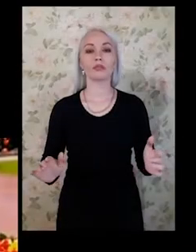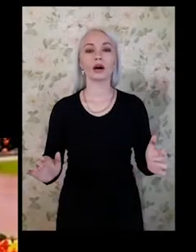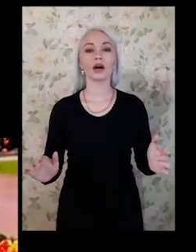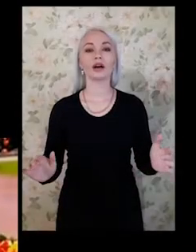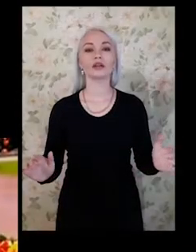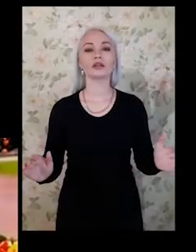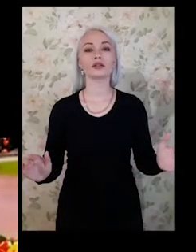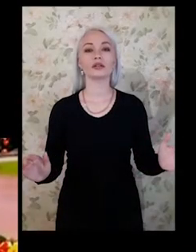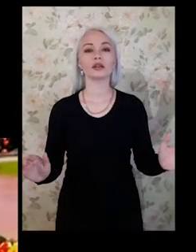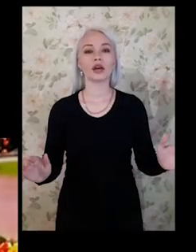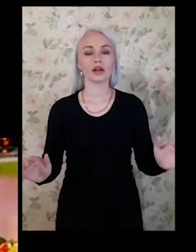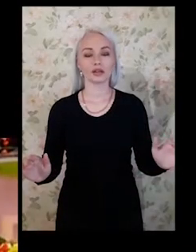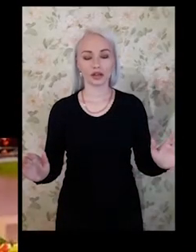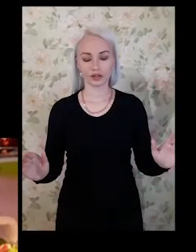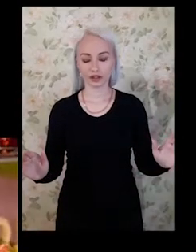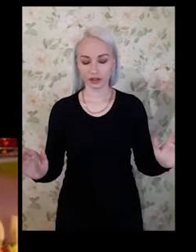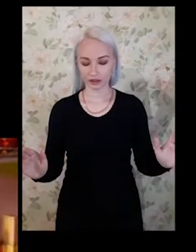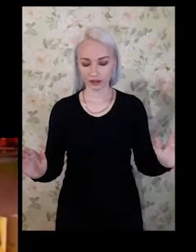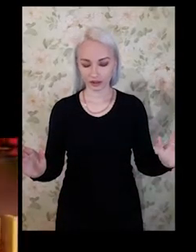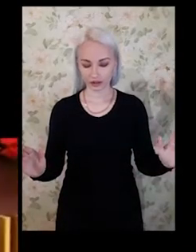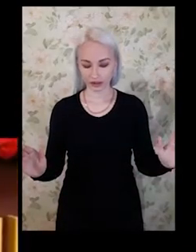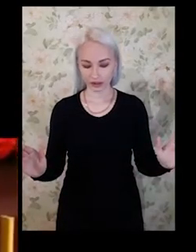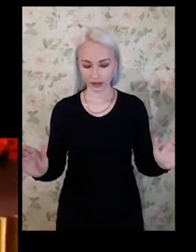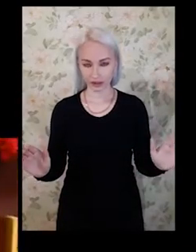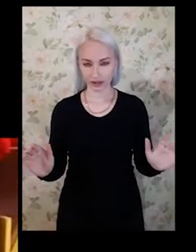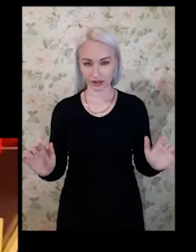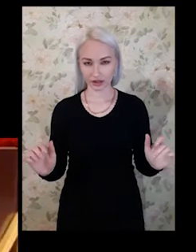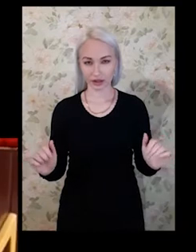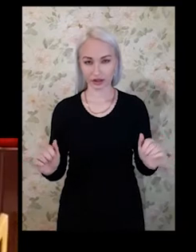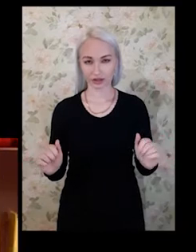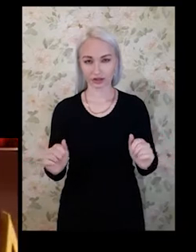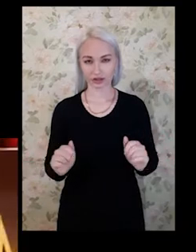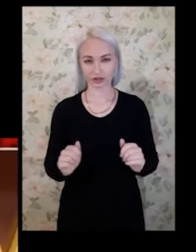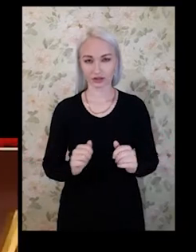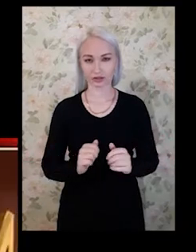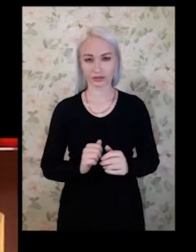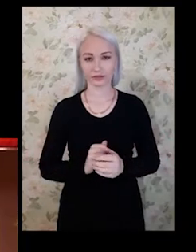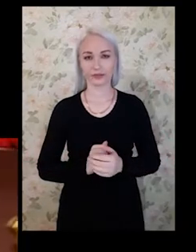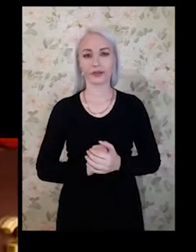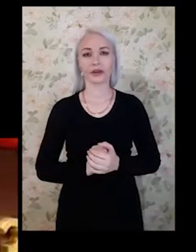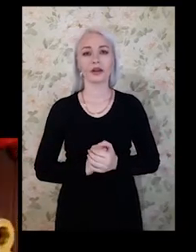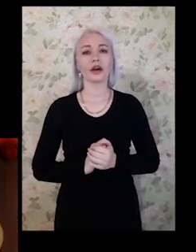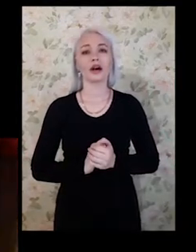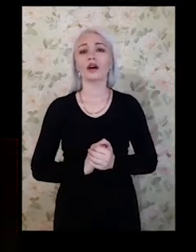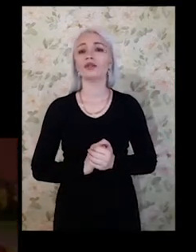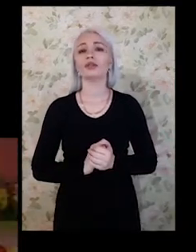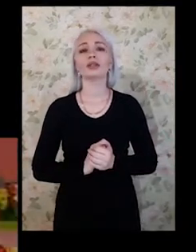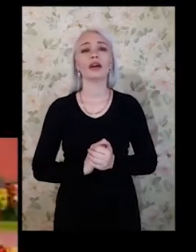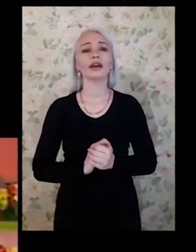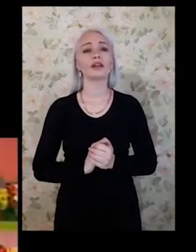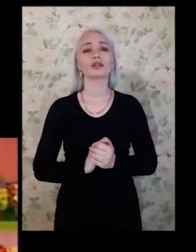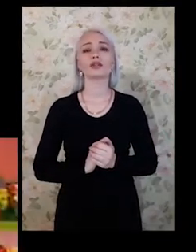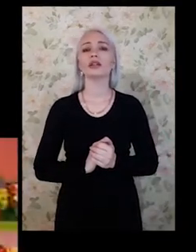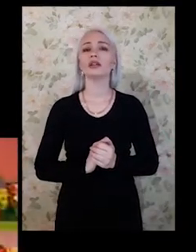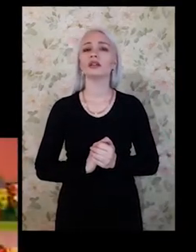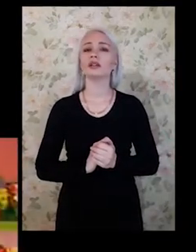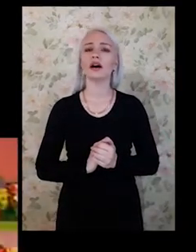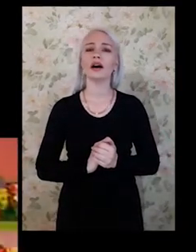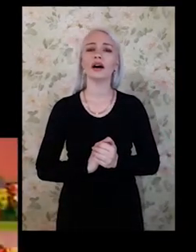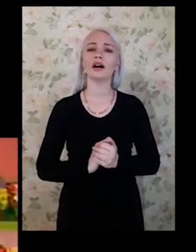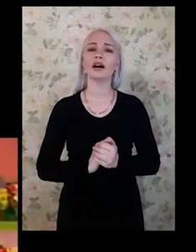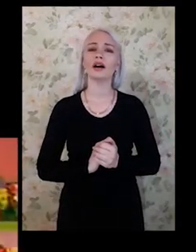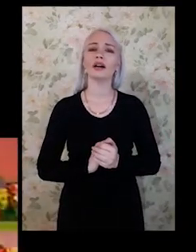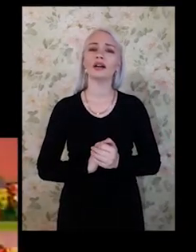Постарела мать за 30 лет, а вестей от